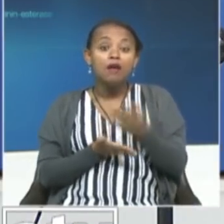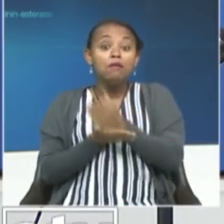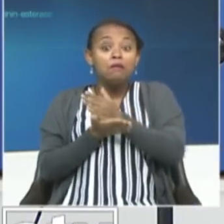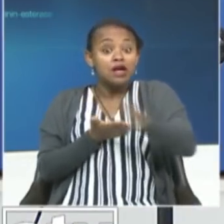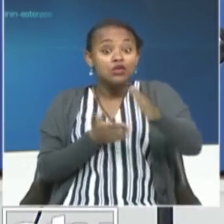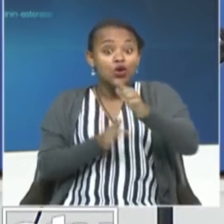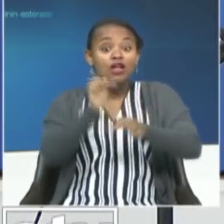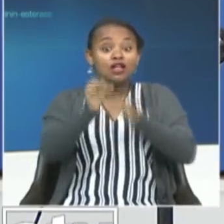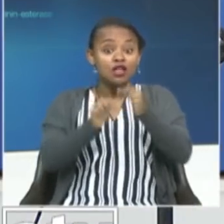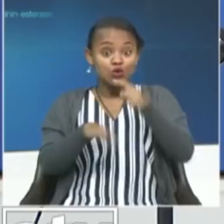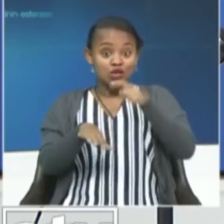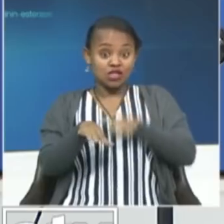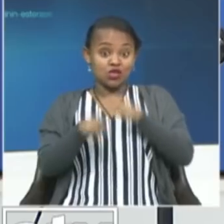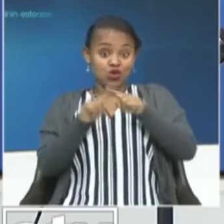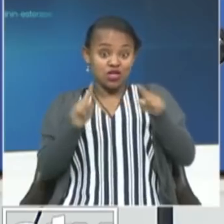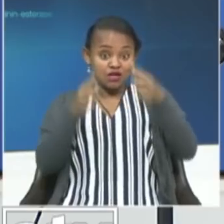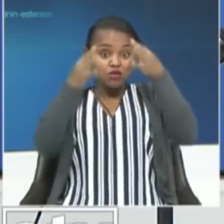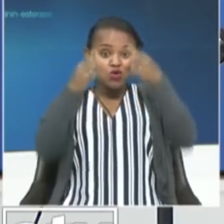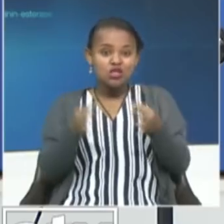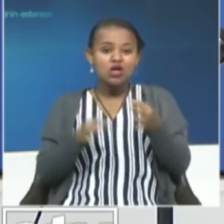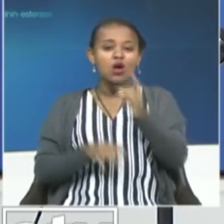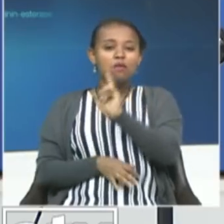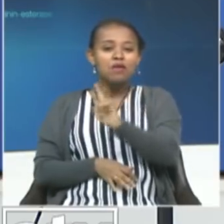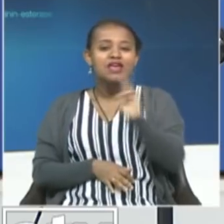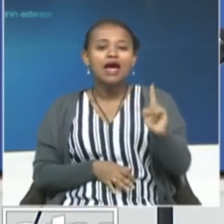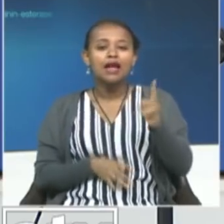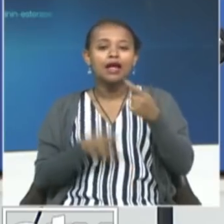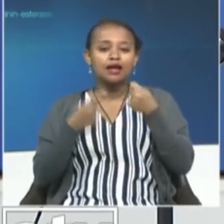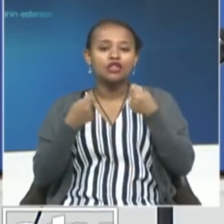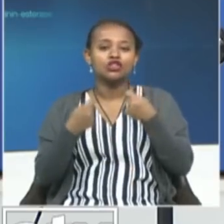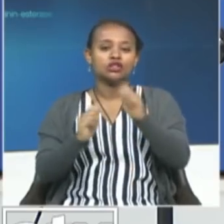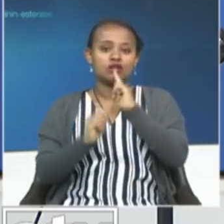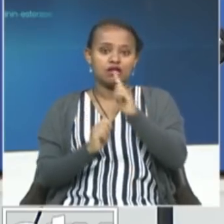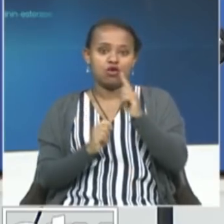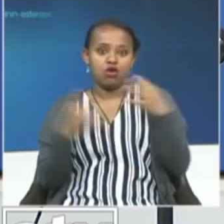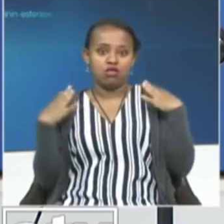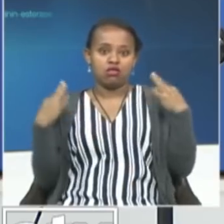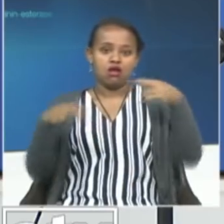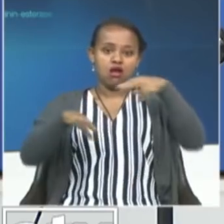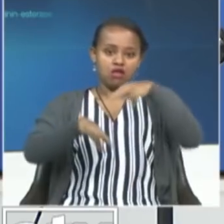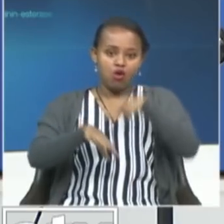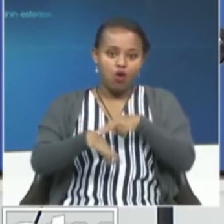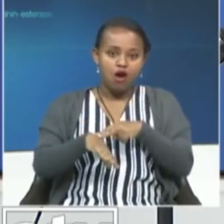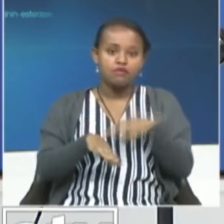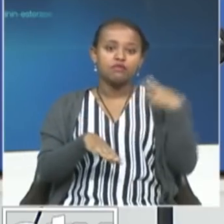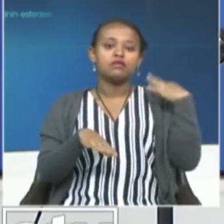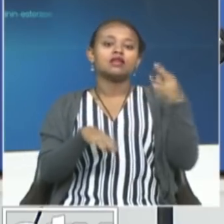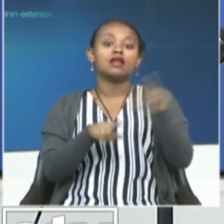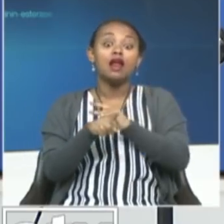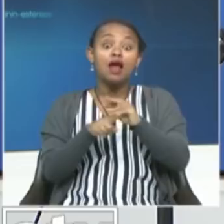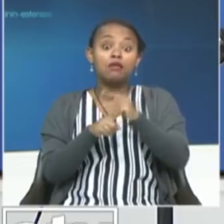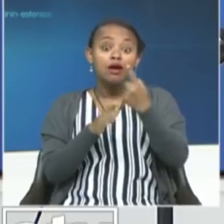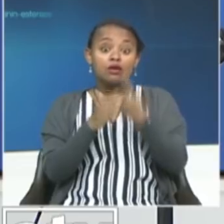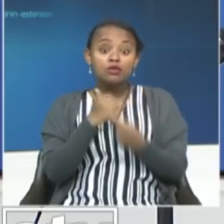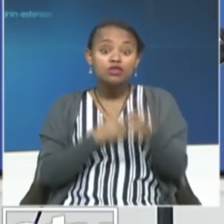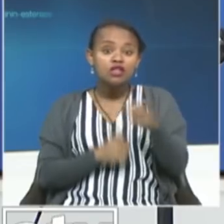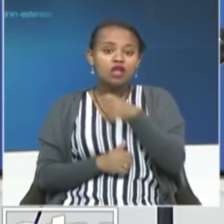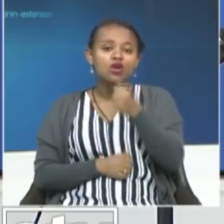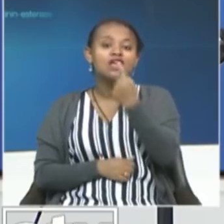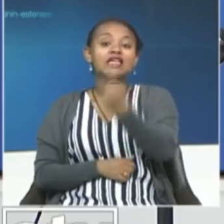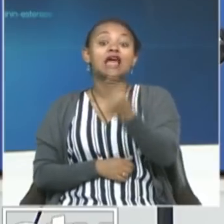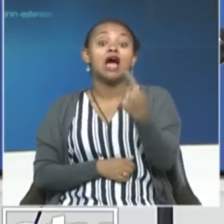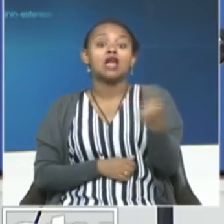ማስወገድ ሂደቱና ጊዜው ግን የሚወሰነው በእያንዳንዳችን ጥረት ነው። በጤና ተቋም በጤና ባለሙያ ብቻ ሳይሆን